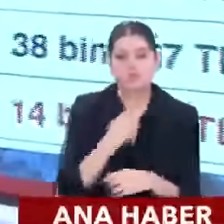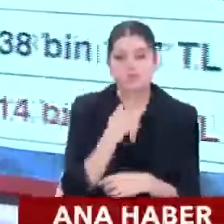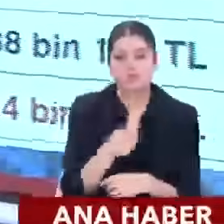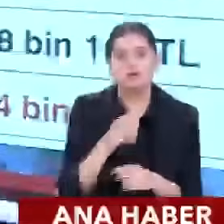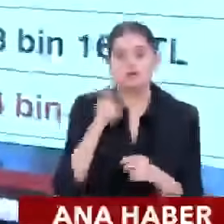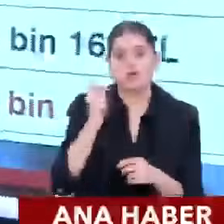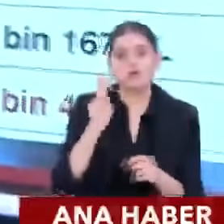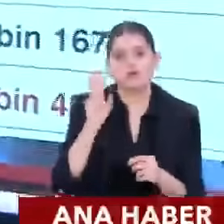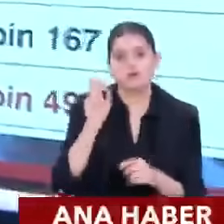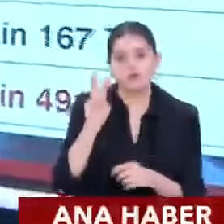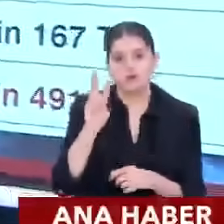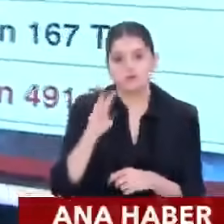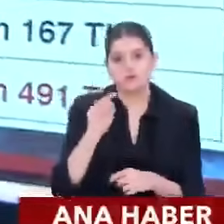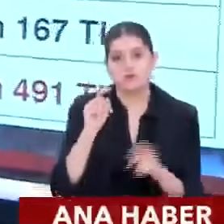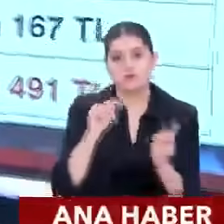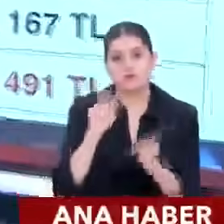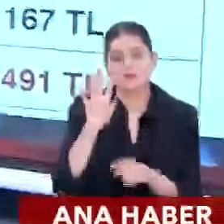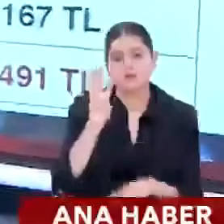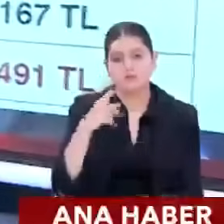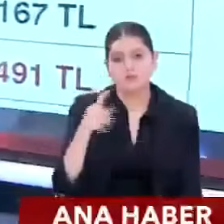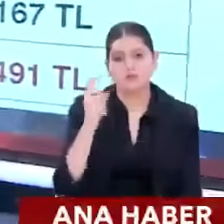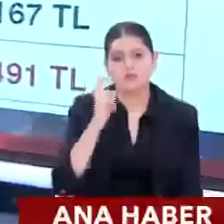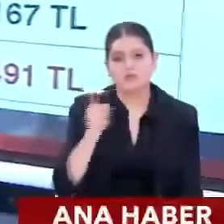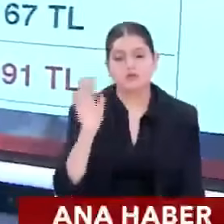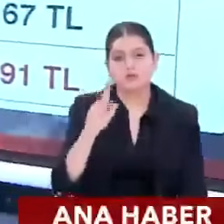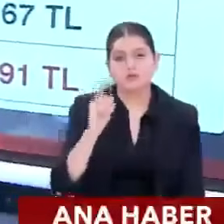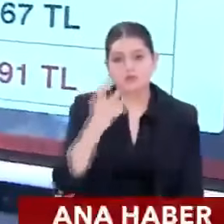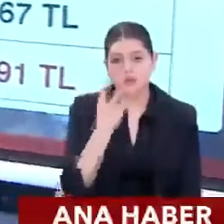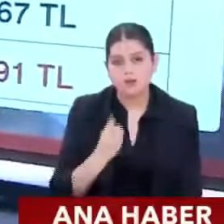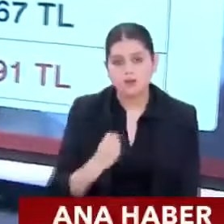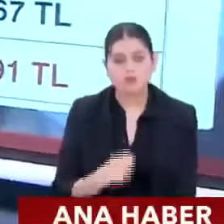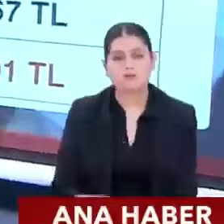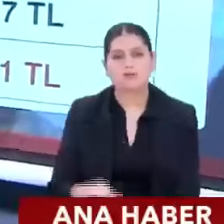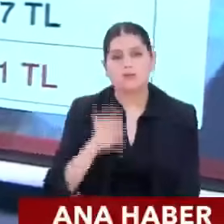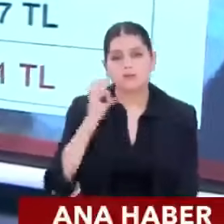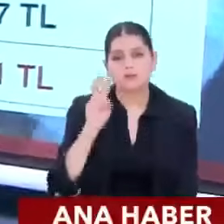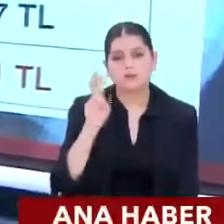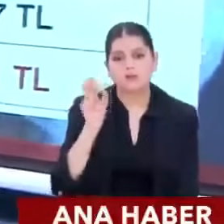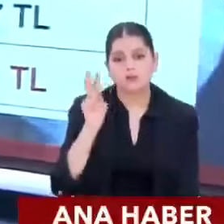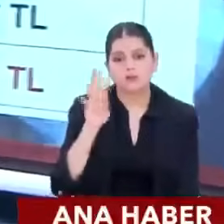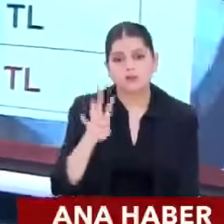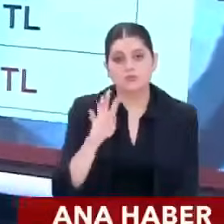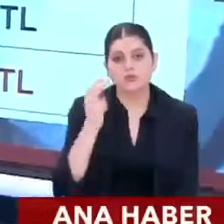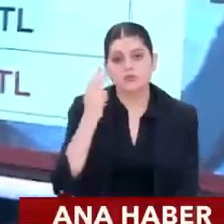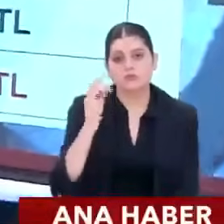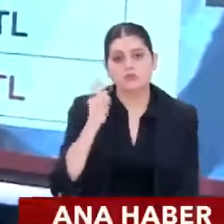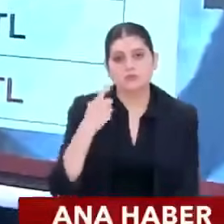Temmuz 2023 54.959 TL alıyor Ocak 2024'te